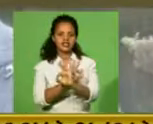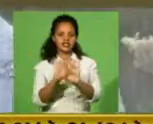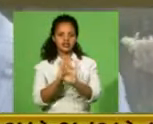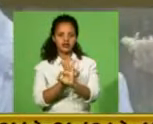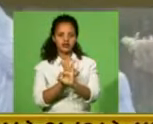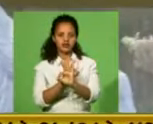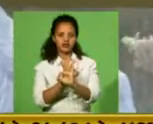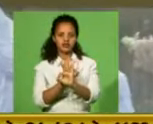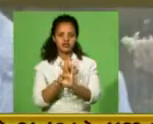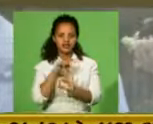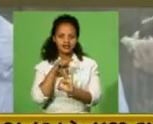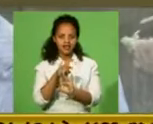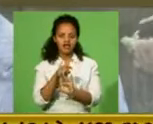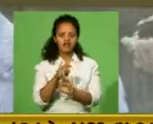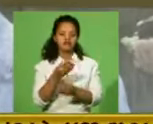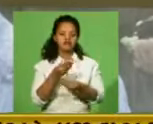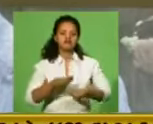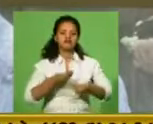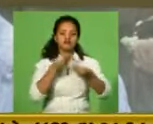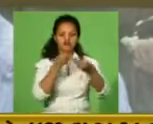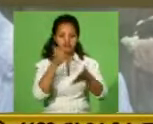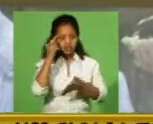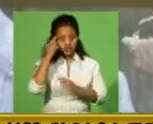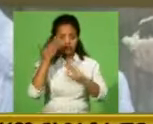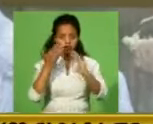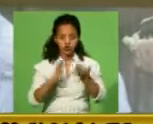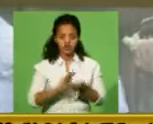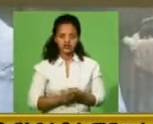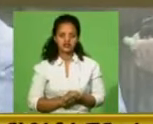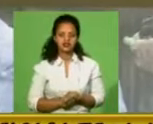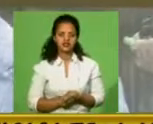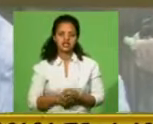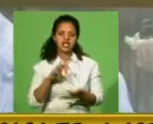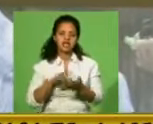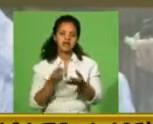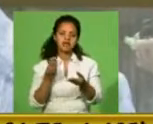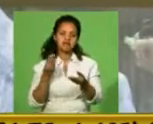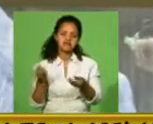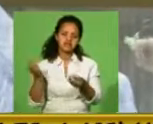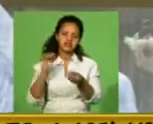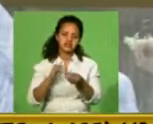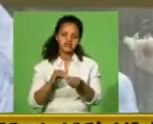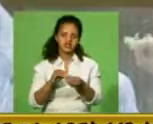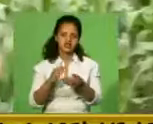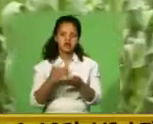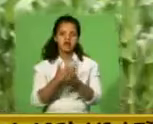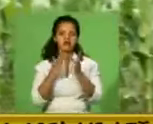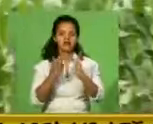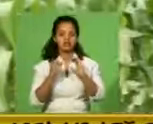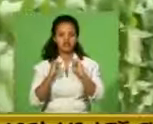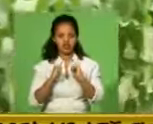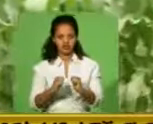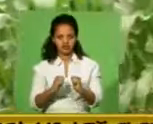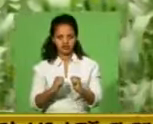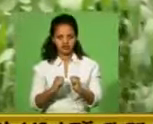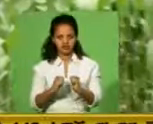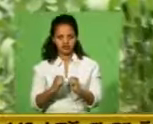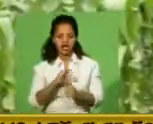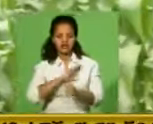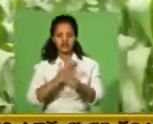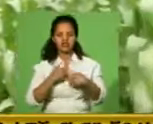የሚውል ከዛ ኤክስፖርት ሌቨልም የሚታሰብም ከሆነ ለገበያም ጭምር ማምረት የሚቻልበት ፖቴንሻል ያለበት ሁኔታ ነው